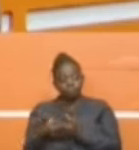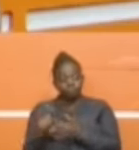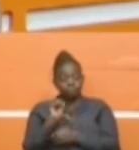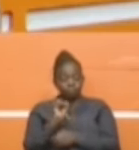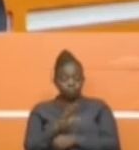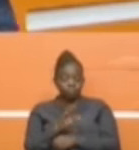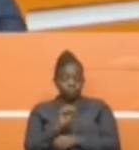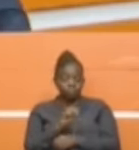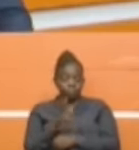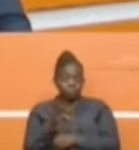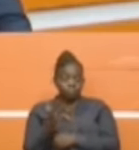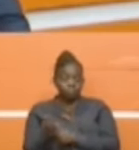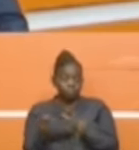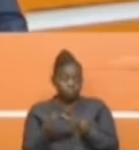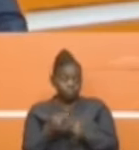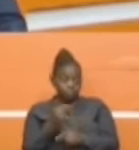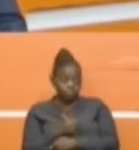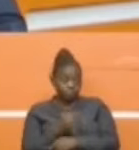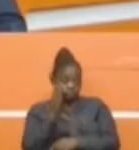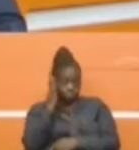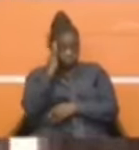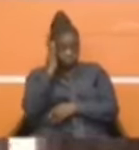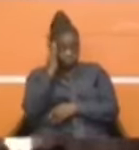bakubiriziddwa okukwata amasakalamentu.